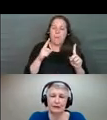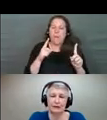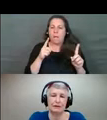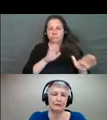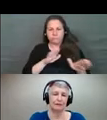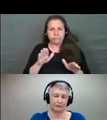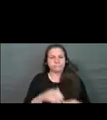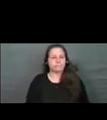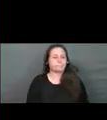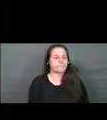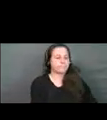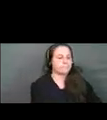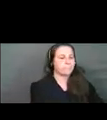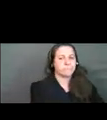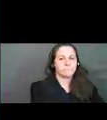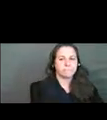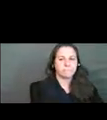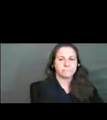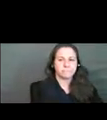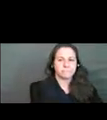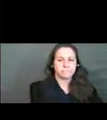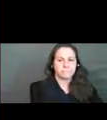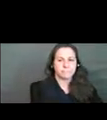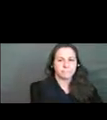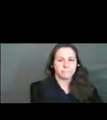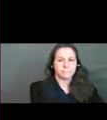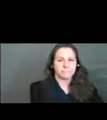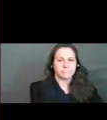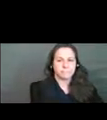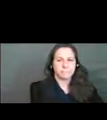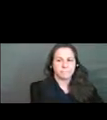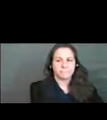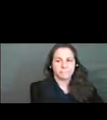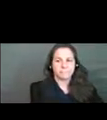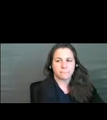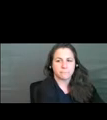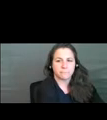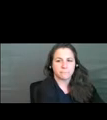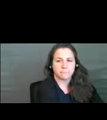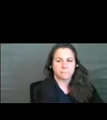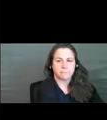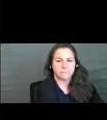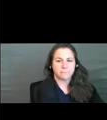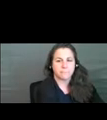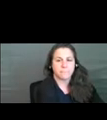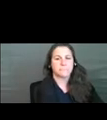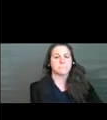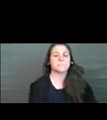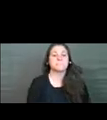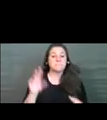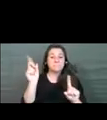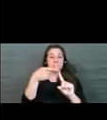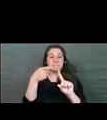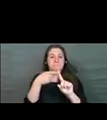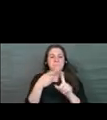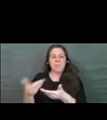interprètes. Alors, premièrement, on m'a demandé de Excusez-moi. On m'a demandé de faire un petit état des lieux